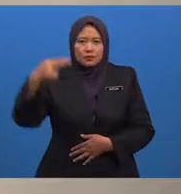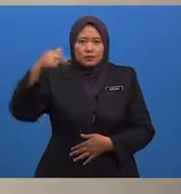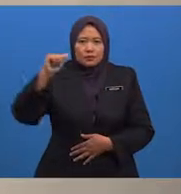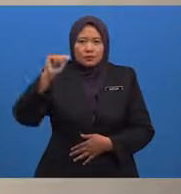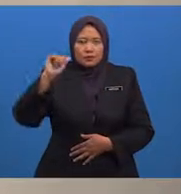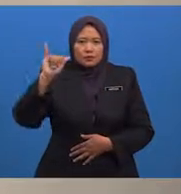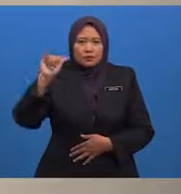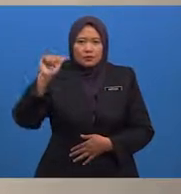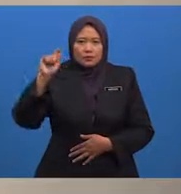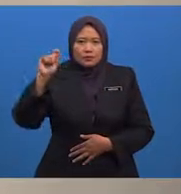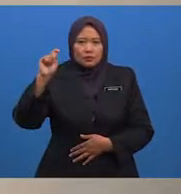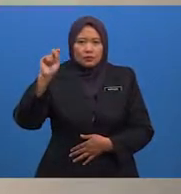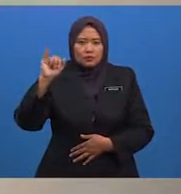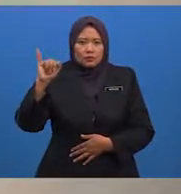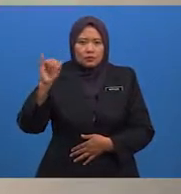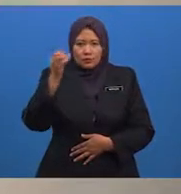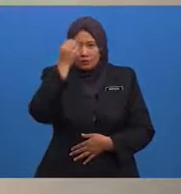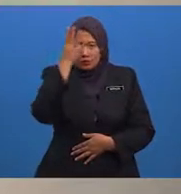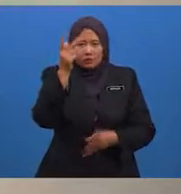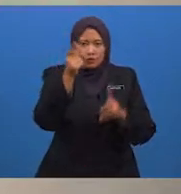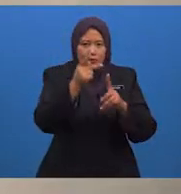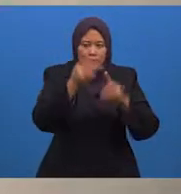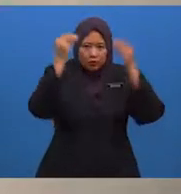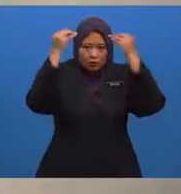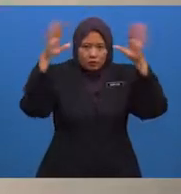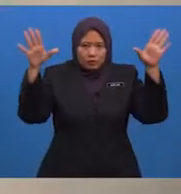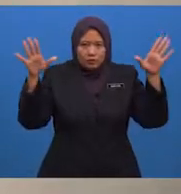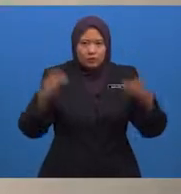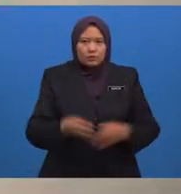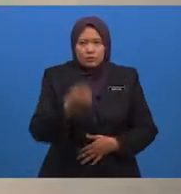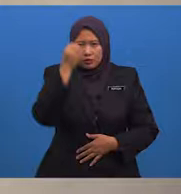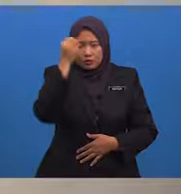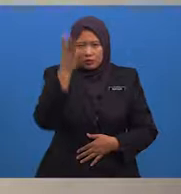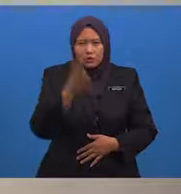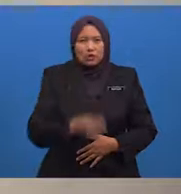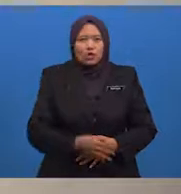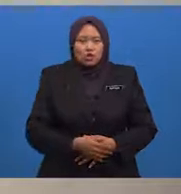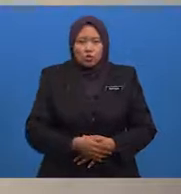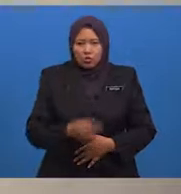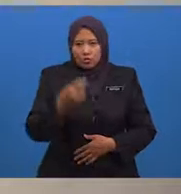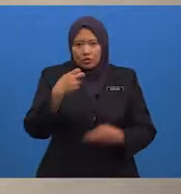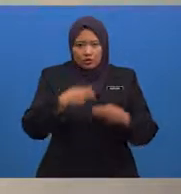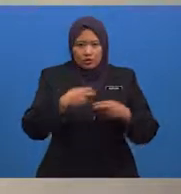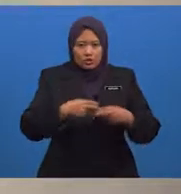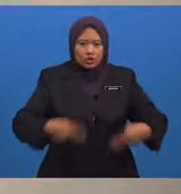kepada guru besar sekolahnya tentang kesempitan hidup keluarganya.